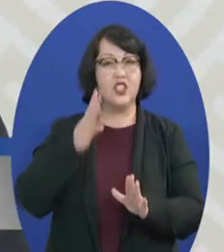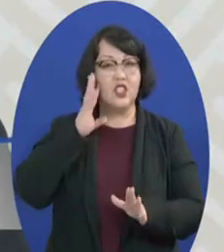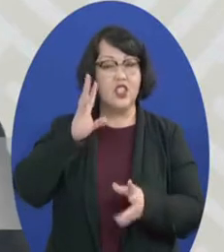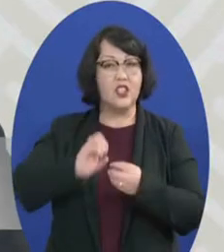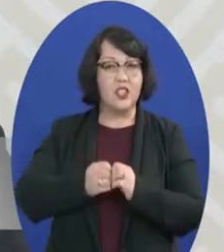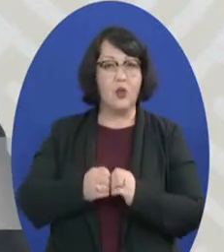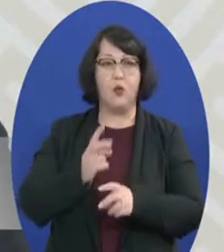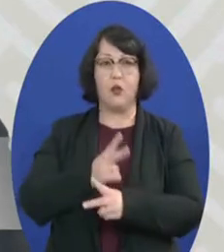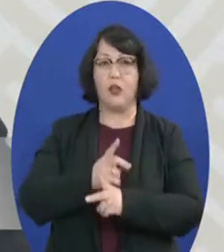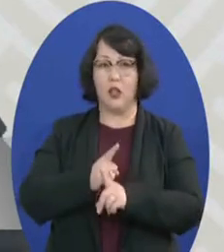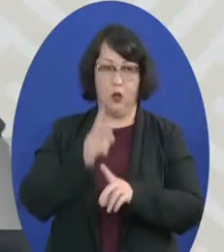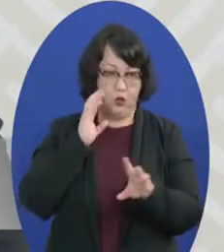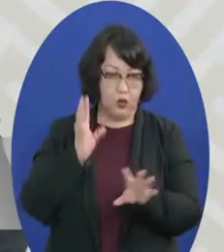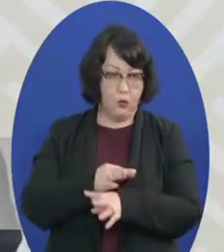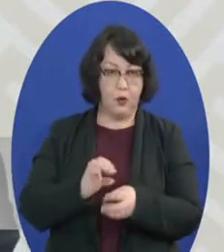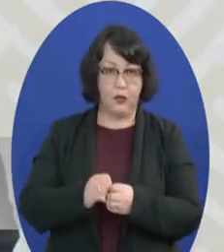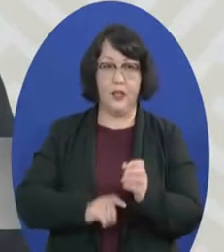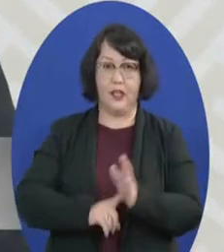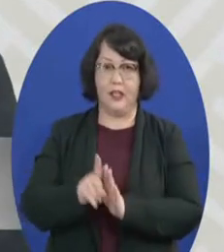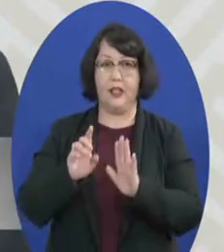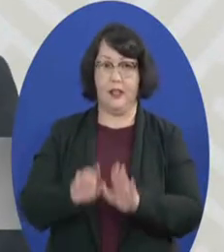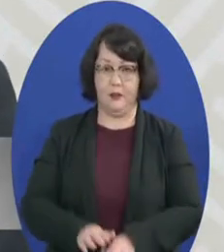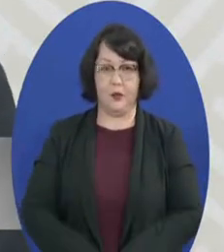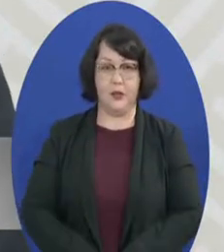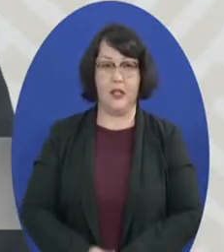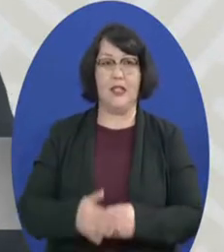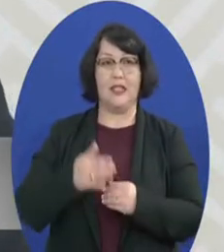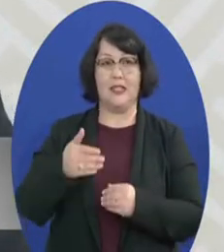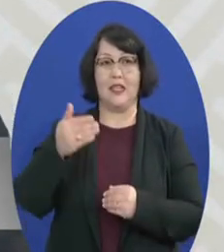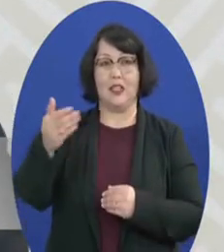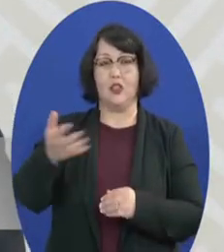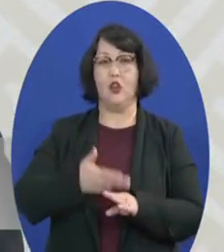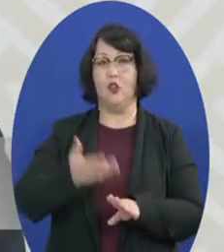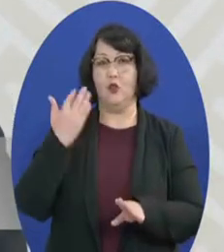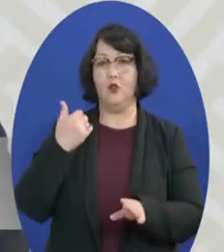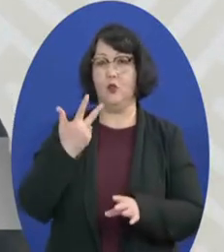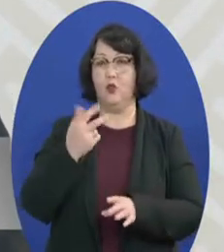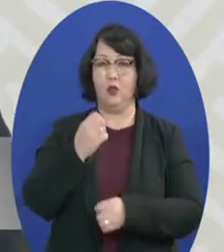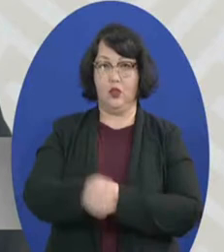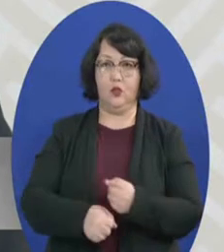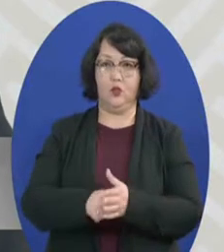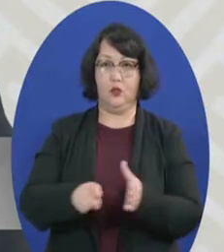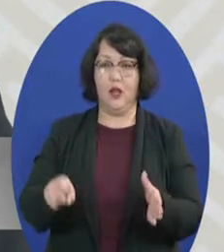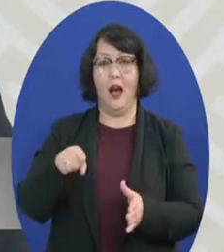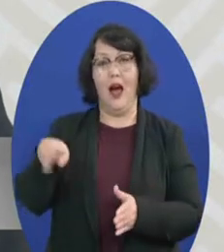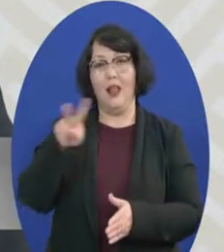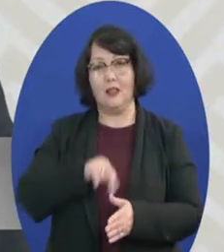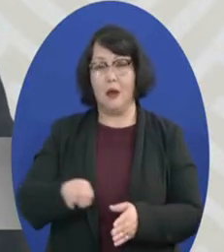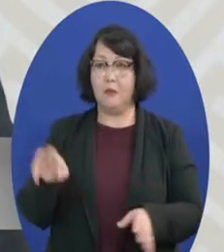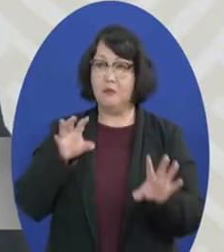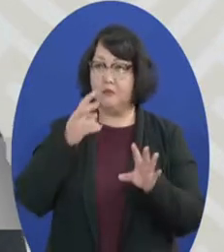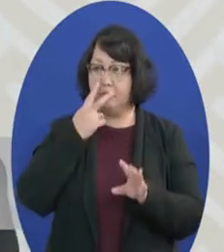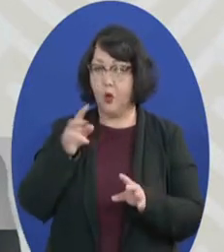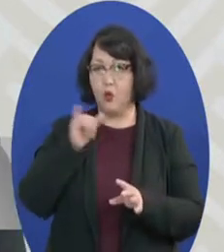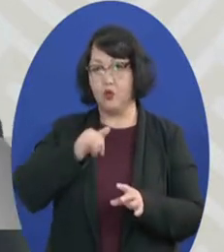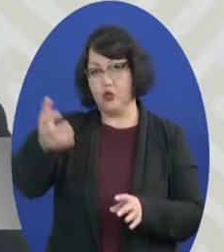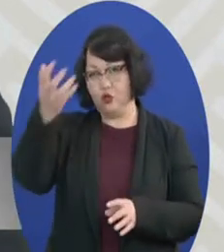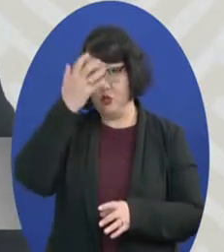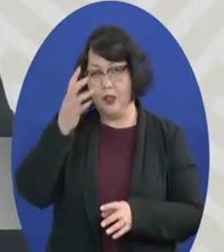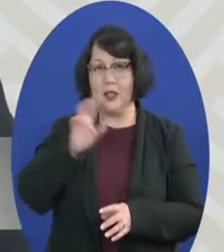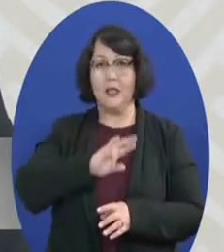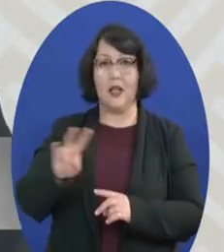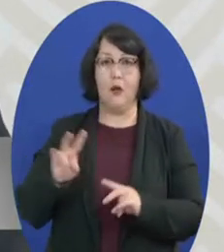бол хуулийн босгоор бол бий болох энэ эхлэлийг бол тавьж байгаа. Цаашдаа өнгөрсөн 30 жилийнхэн алдаа оноо дүгэлт хийж энэ улс төрийн